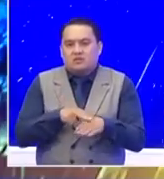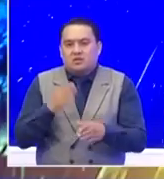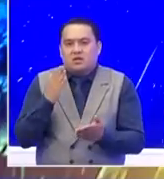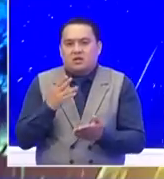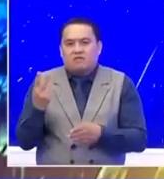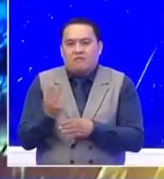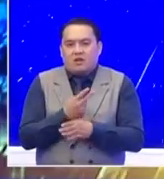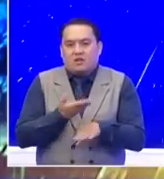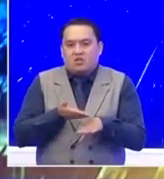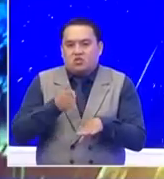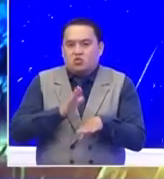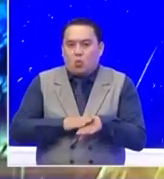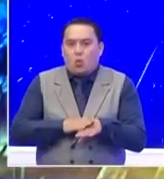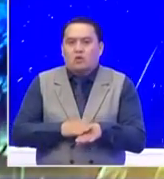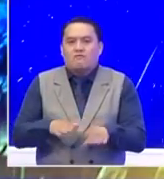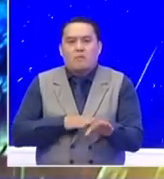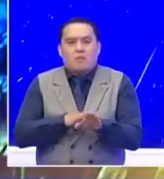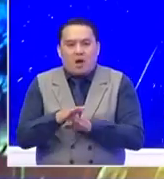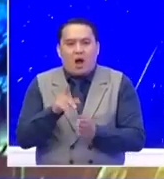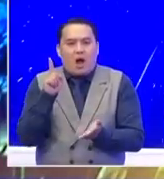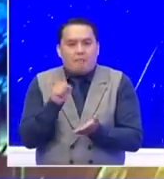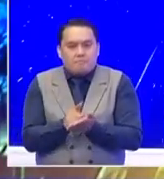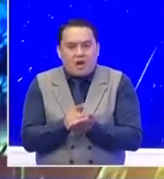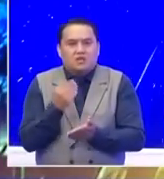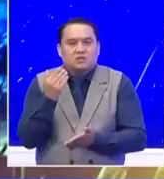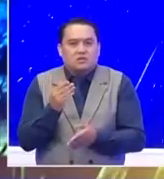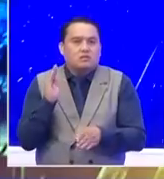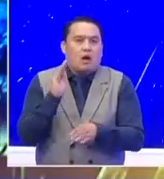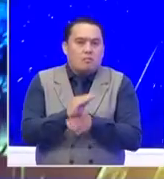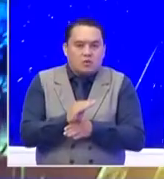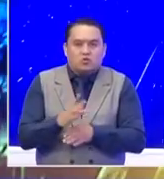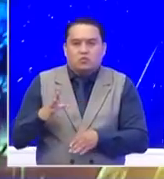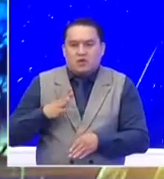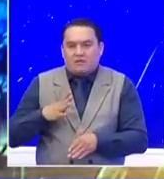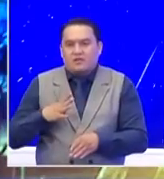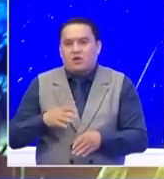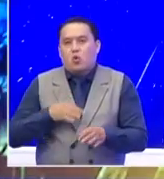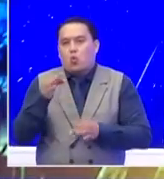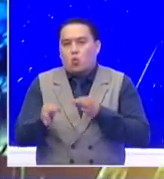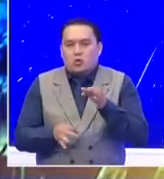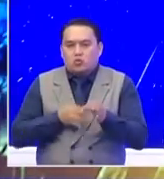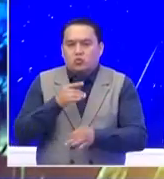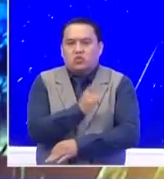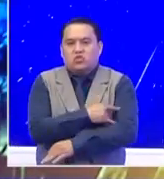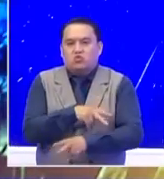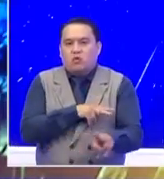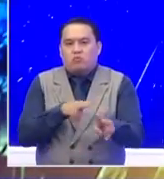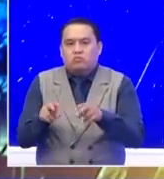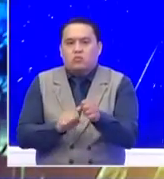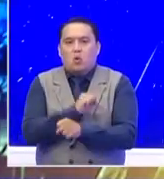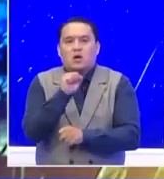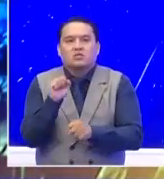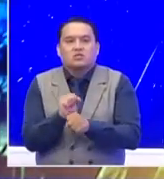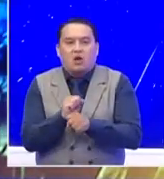легла двойная нагрузка. Наряду с выполнением своих прямых обязанностей им дополнительно пришлось вести круглосуточное дежурство и